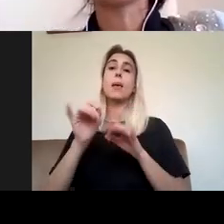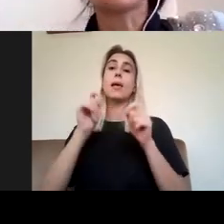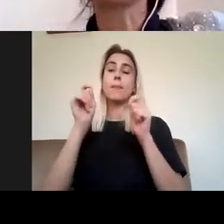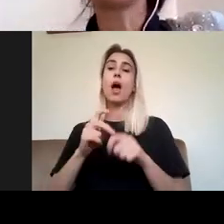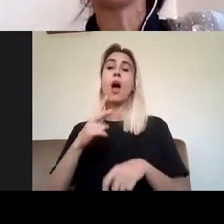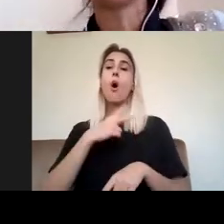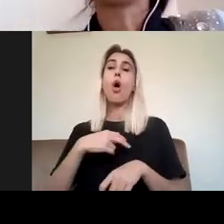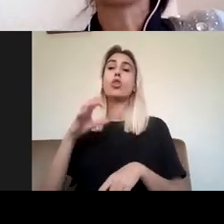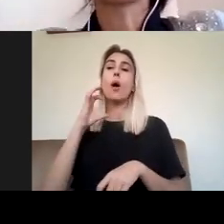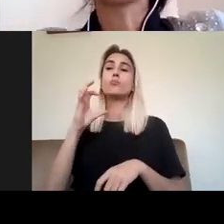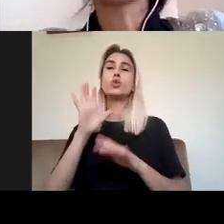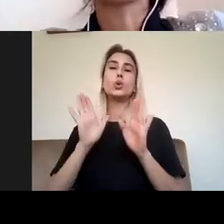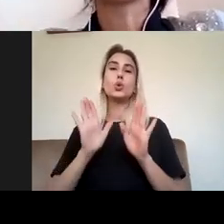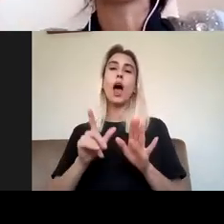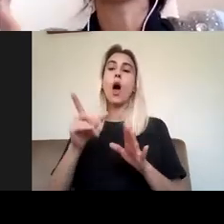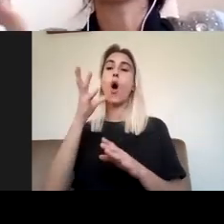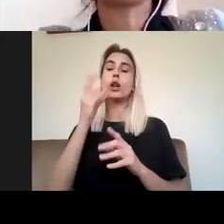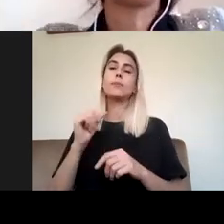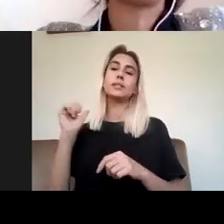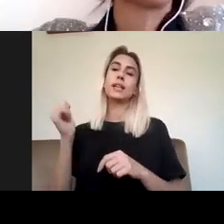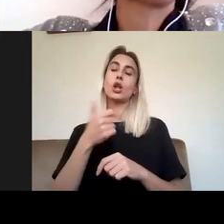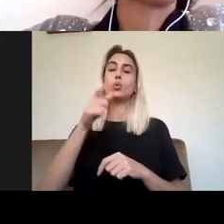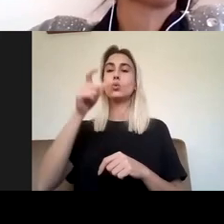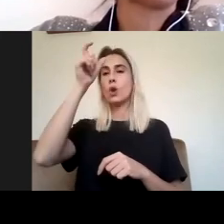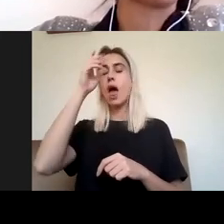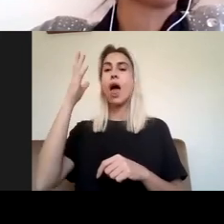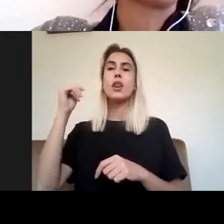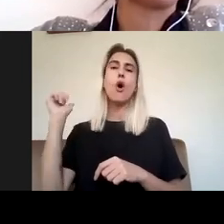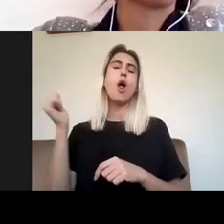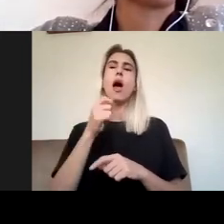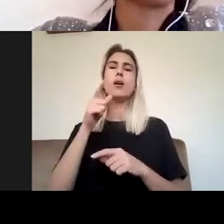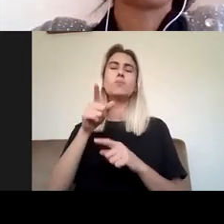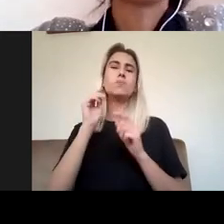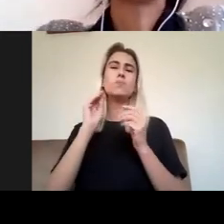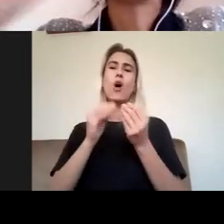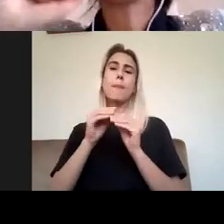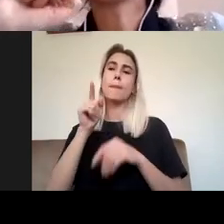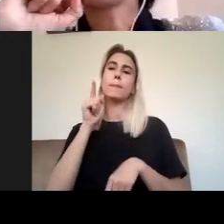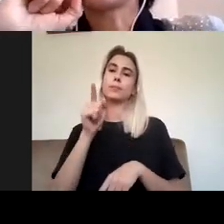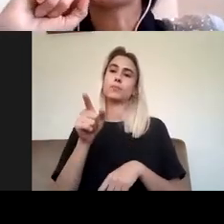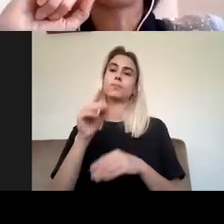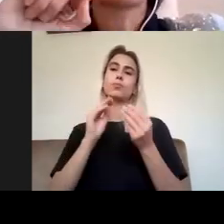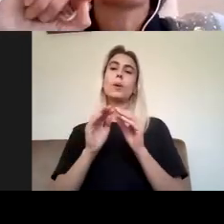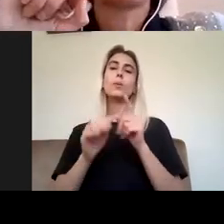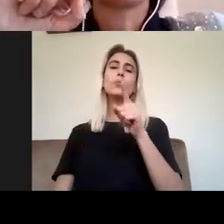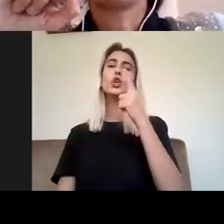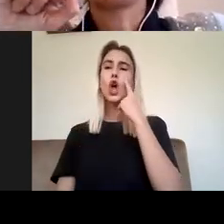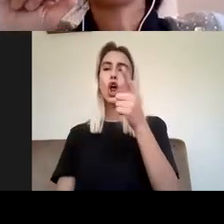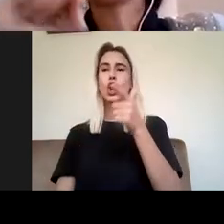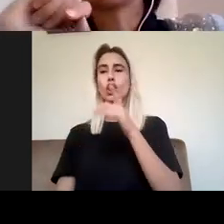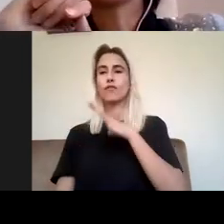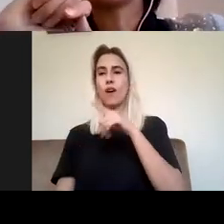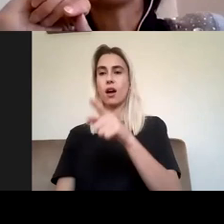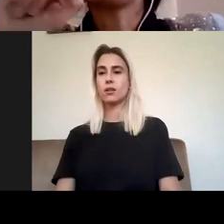otobüsün durağının oluşturulması gerekiyor. Tabii Türkiye'nin en büyük kangrenlerinden biri de maalesef bu. Burada bir görüntü var.